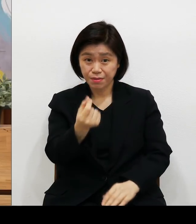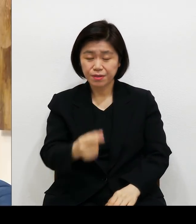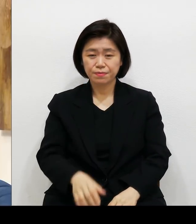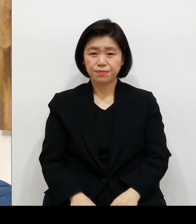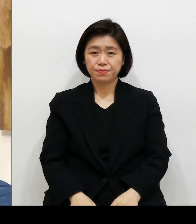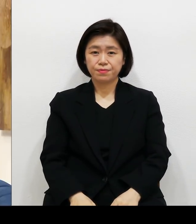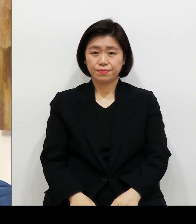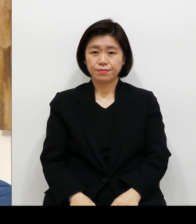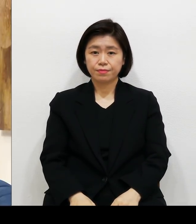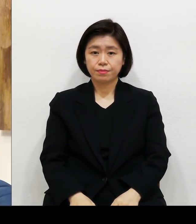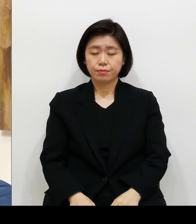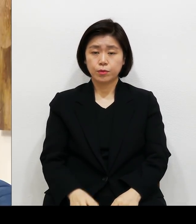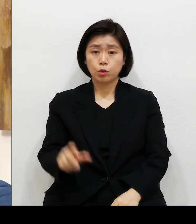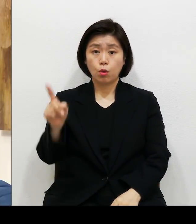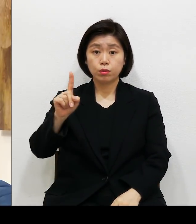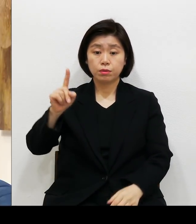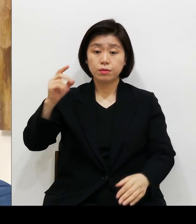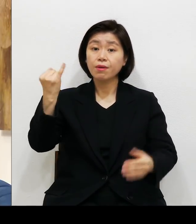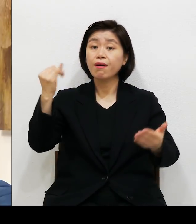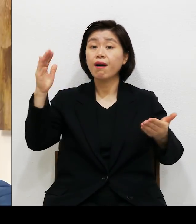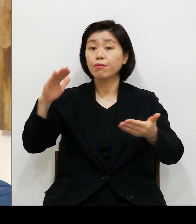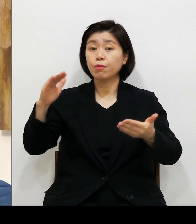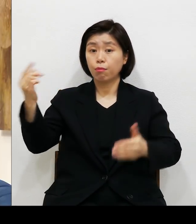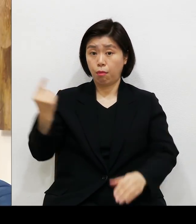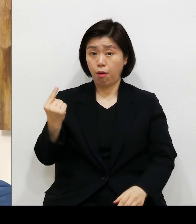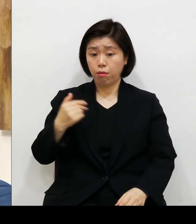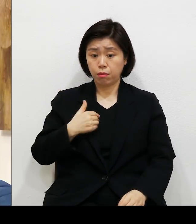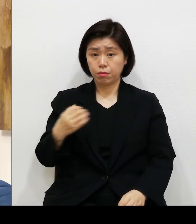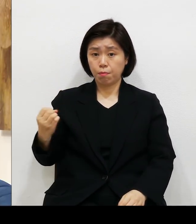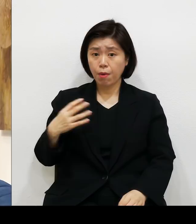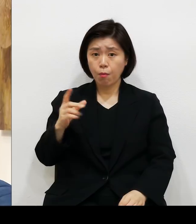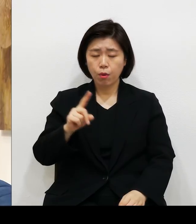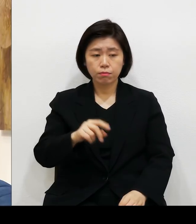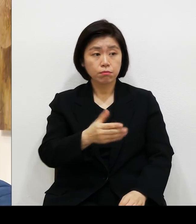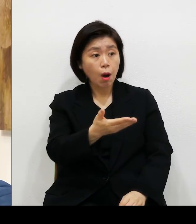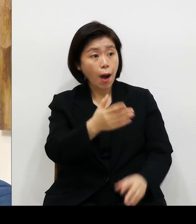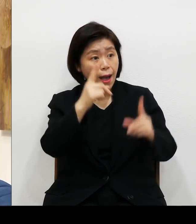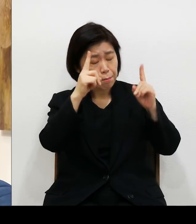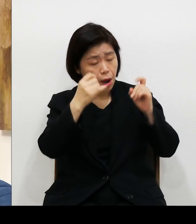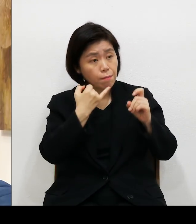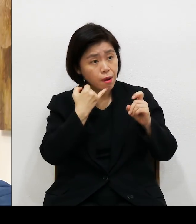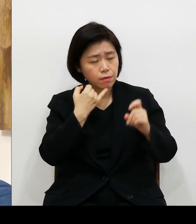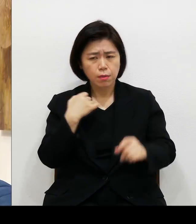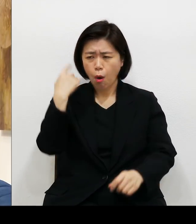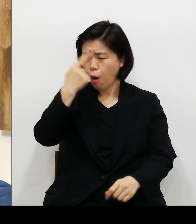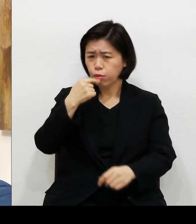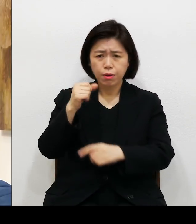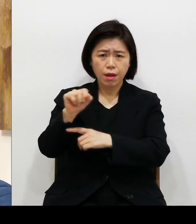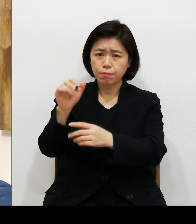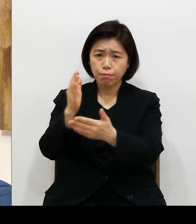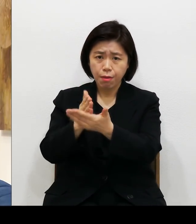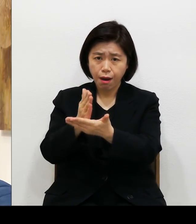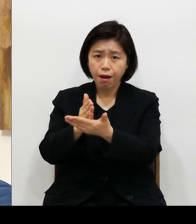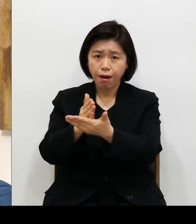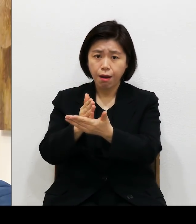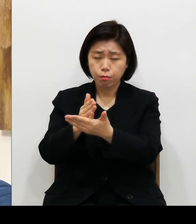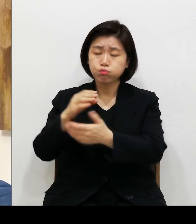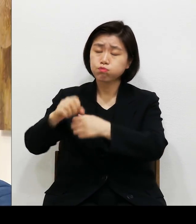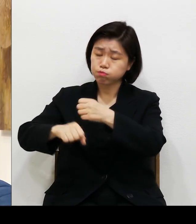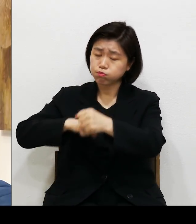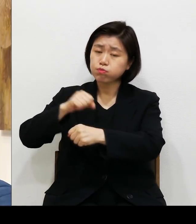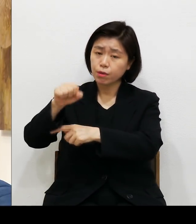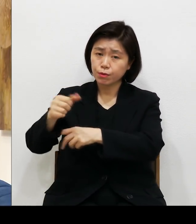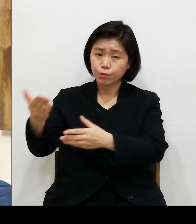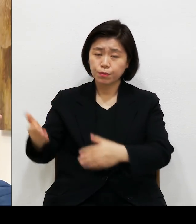이제 그 교복 입은 여학생이 와서 예. 아저씨 저 사진 좀 찍어도 돼요 이러더라고요. 예, 예. 그래서 야 얼굴은 안 나오게 찍어 상관없다 그냥 맘대로